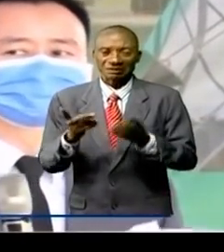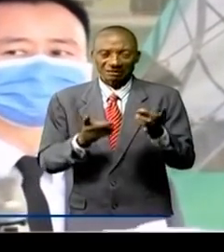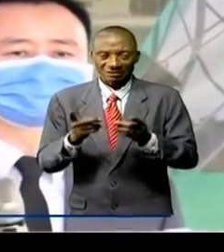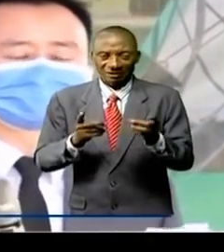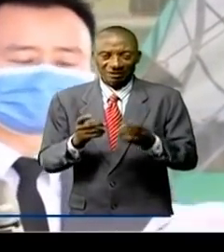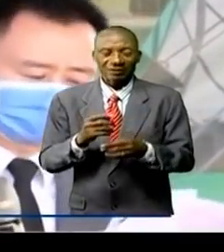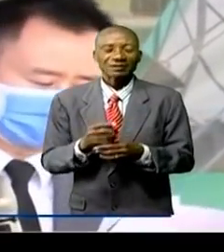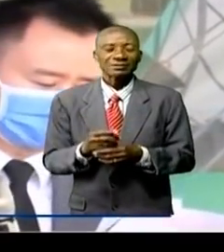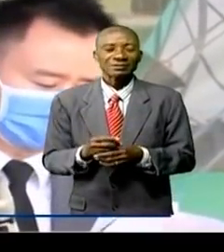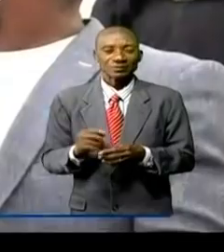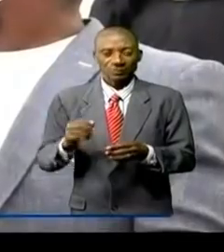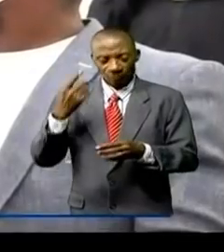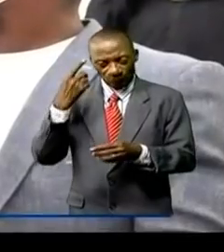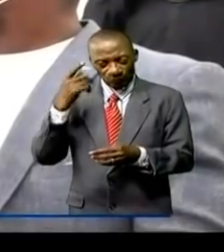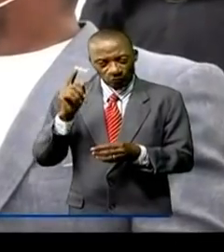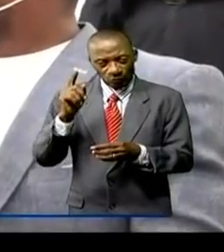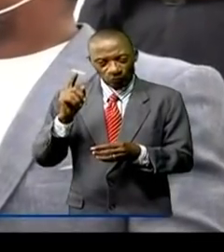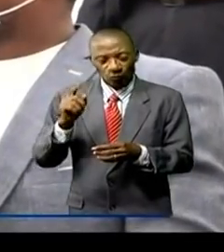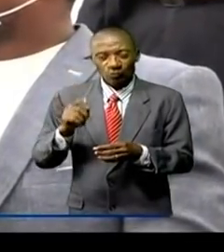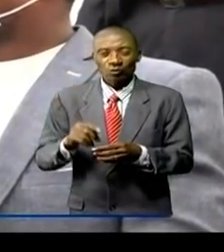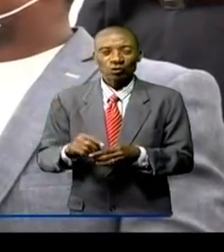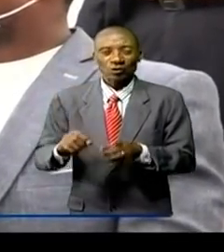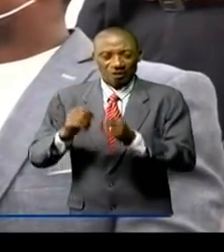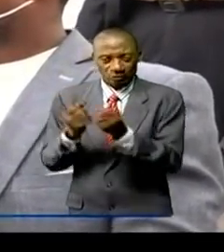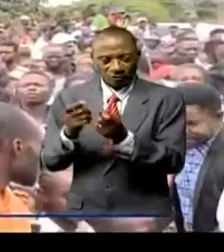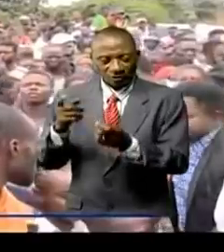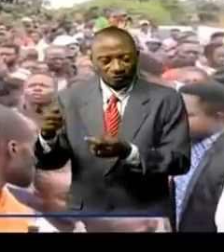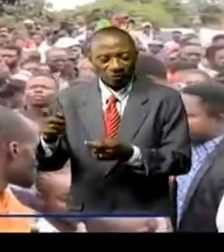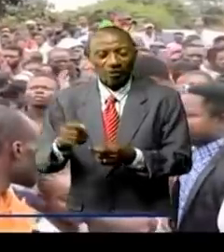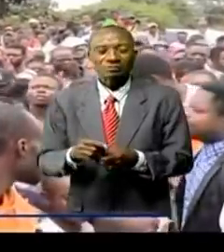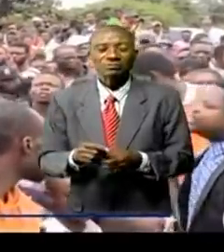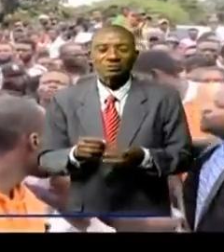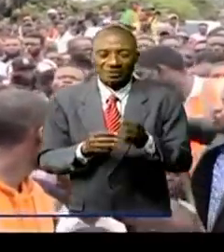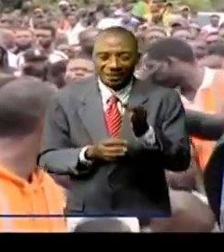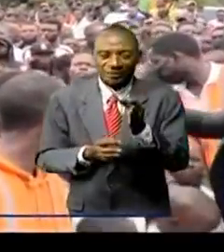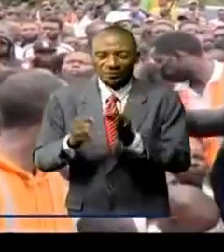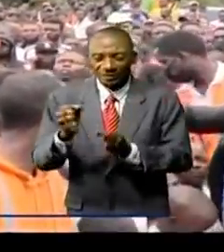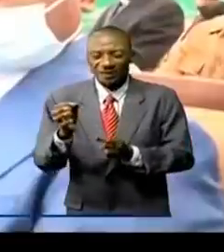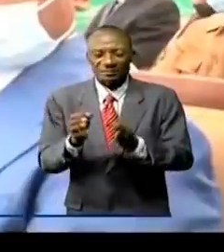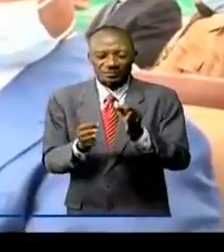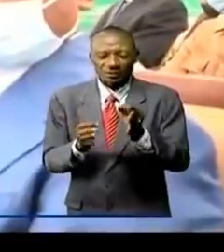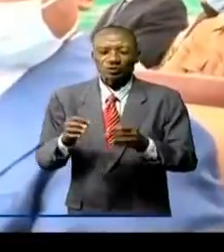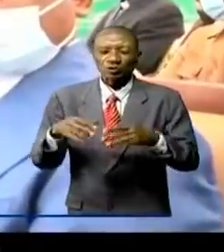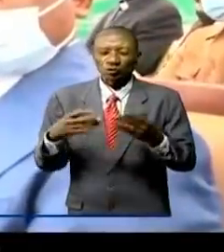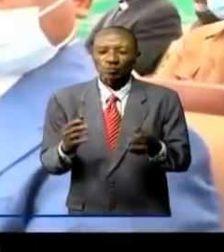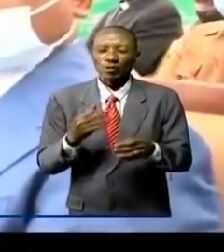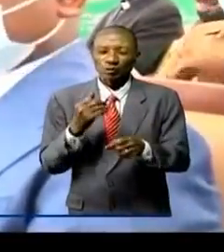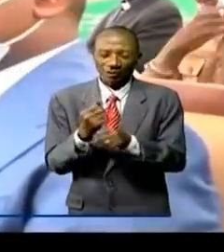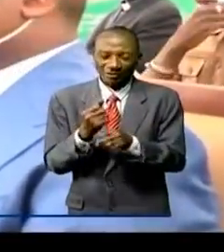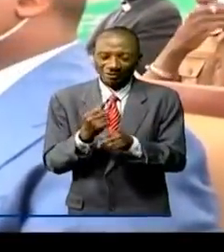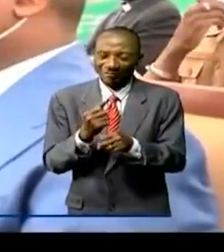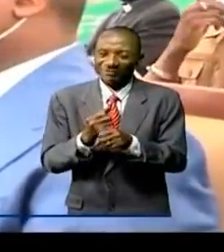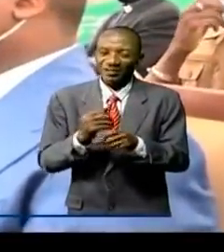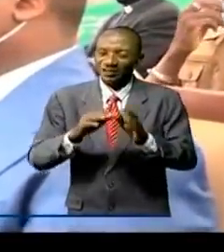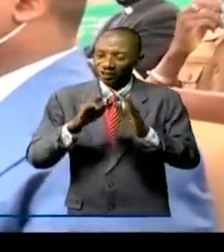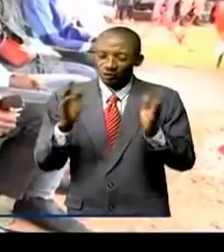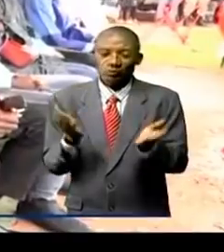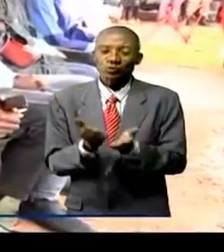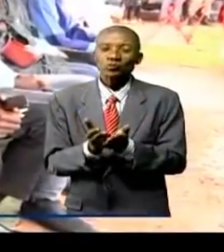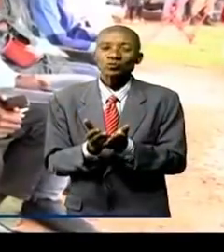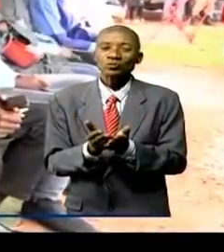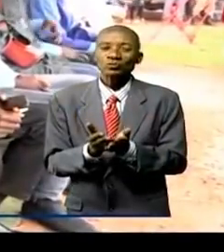a appelé à la collaboration fructueuse entre toutes les parties, y compris la communauté et l'État, pour susciter un